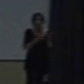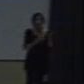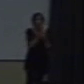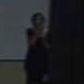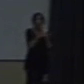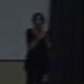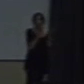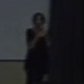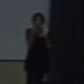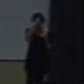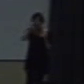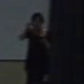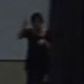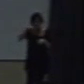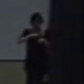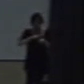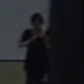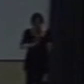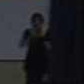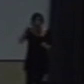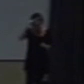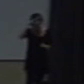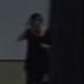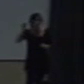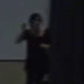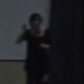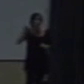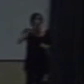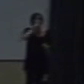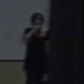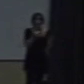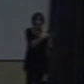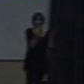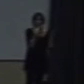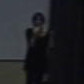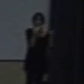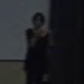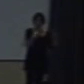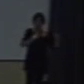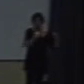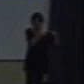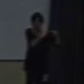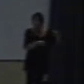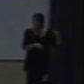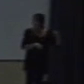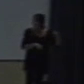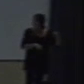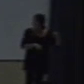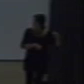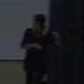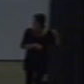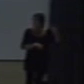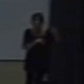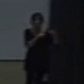política nord-americana, i a la seva biografia de Twitter posa això, posa el seu mail, posa el seu chat d'America Online, que és això d'AIM, i posa el